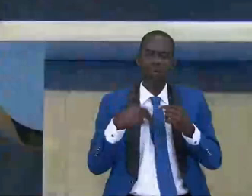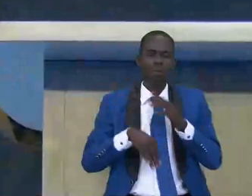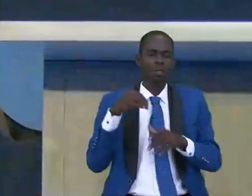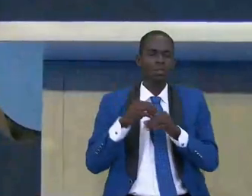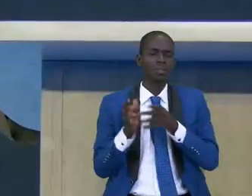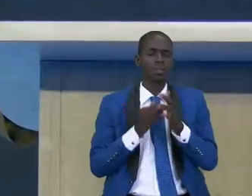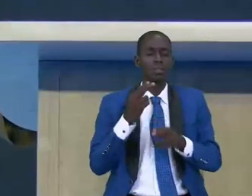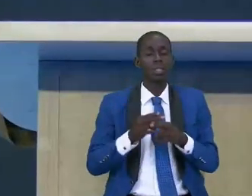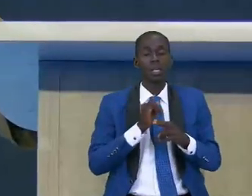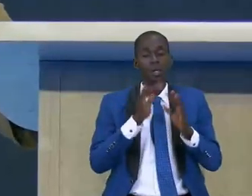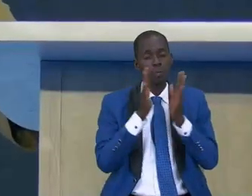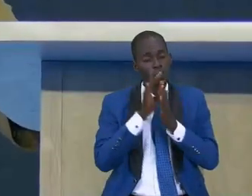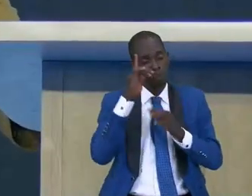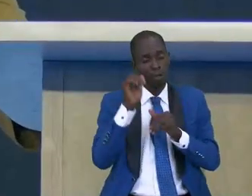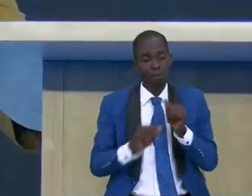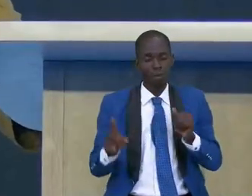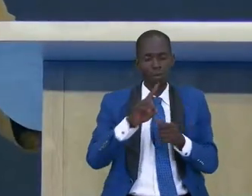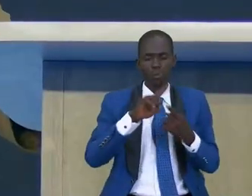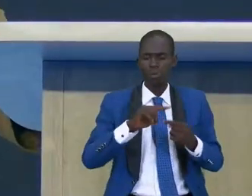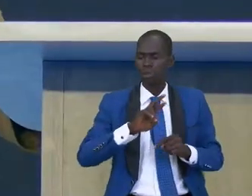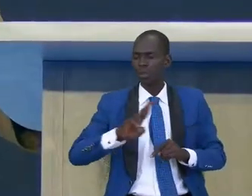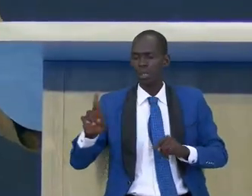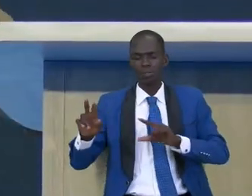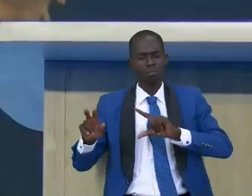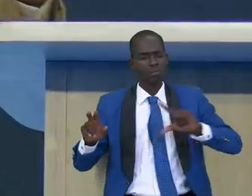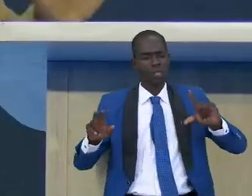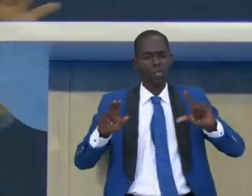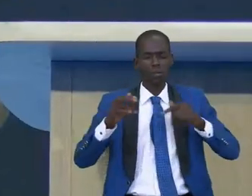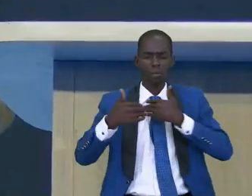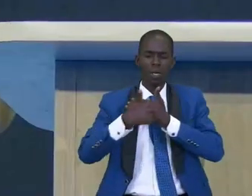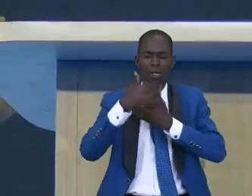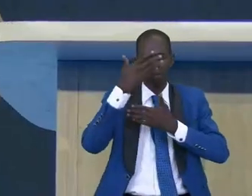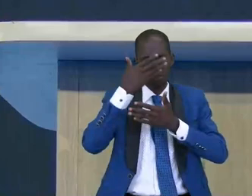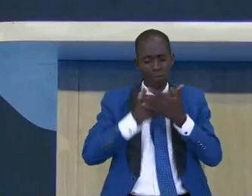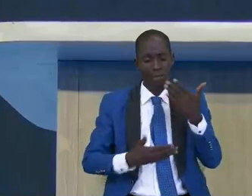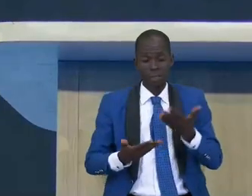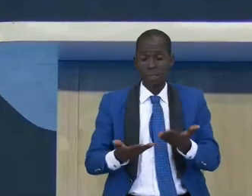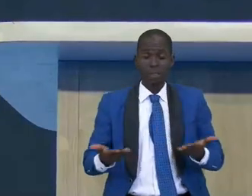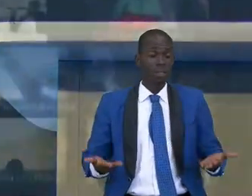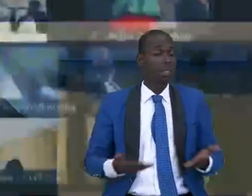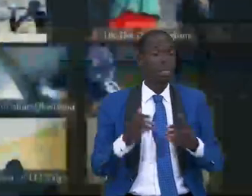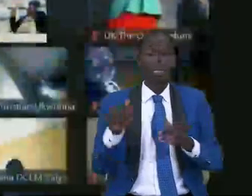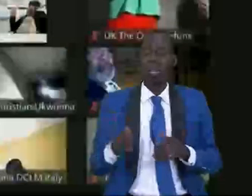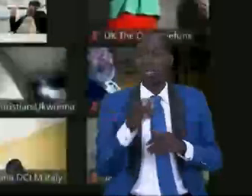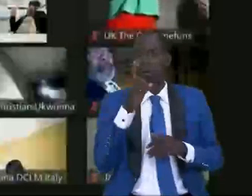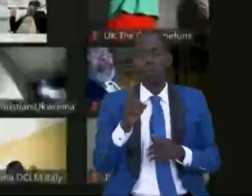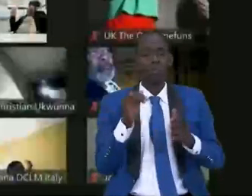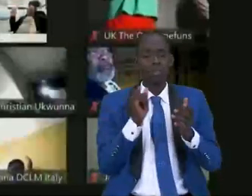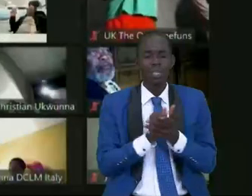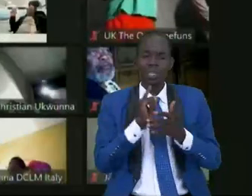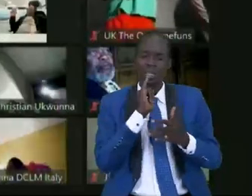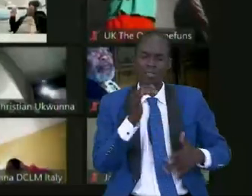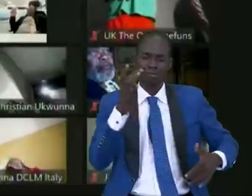Jésus. Seigneur, je prie pour tout le monde, partout ici, qui m'entend,